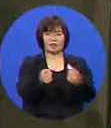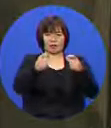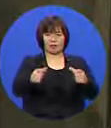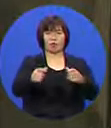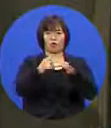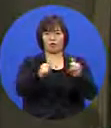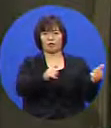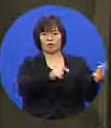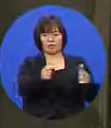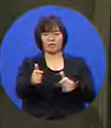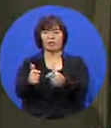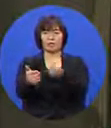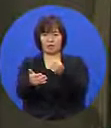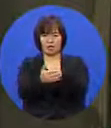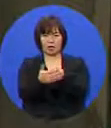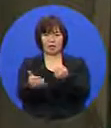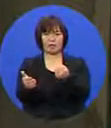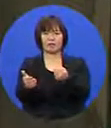도민들이기 때문에